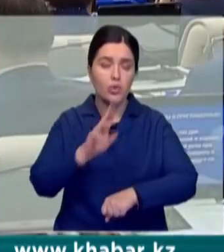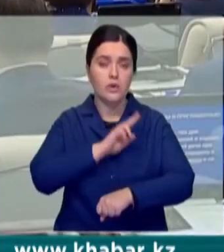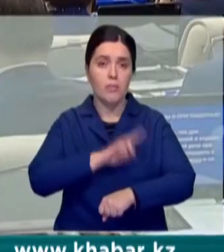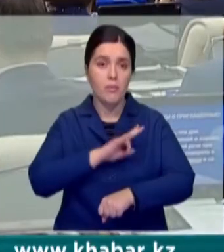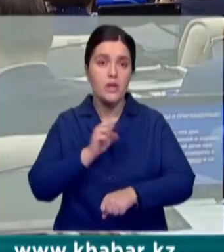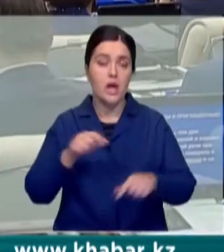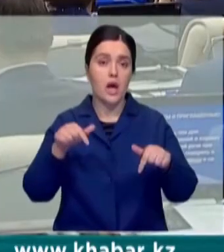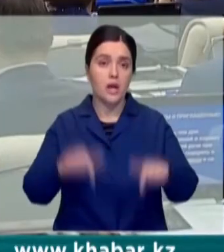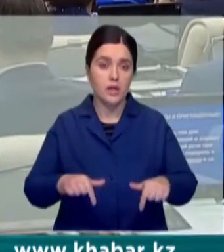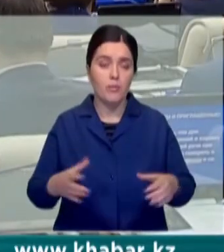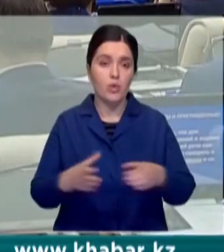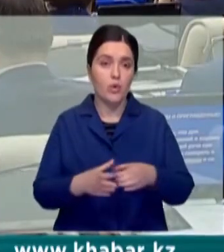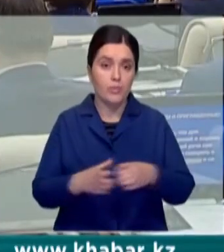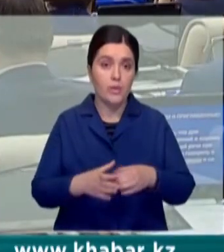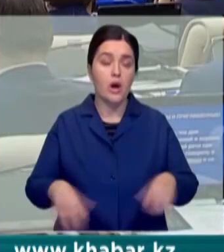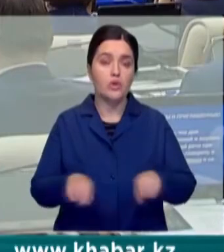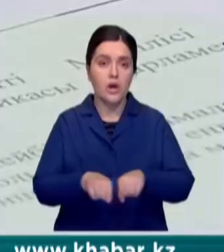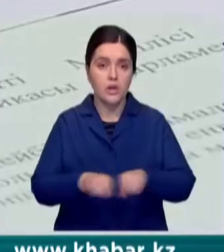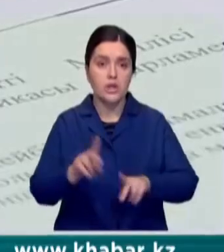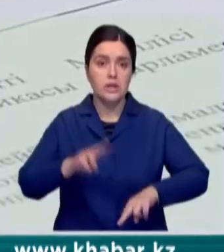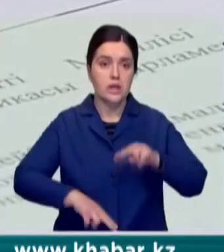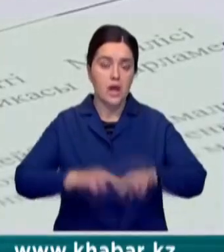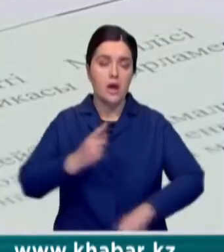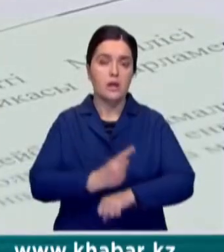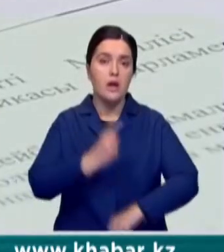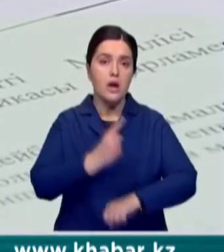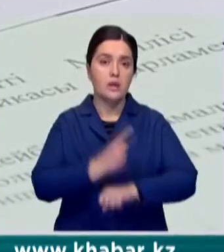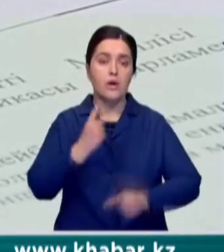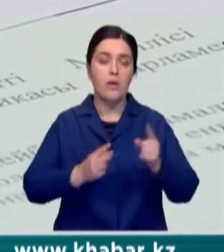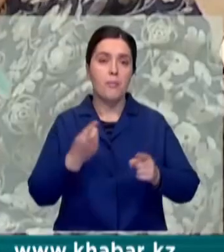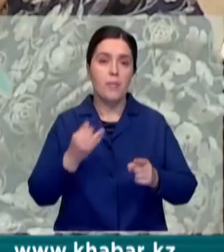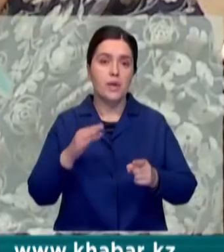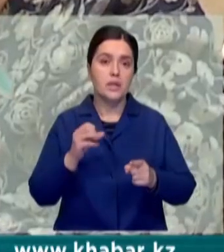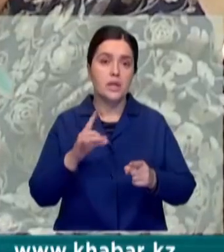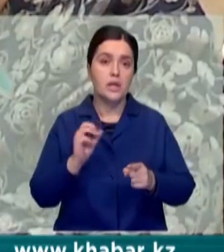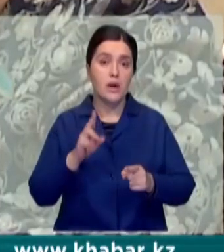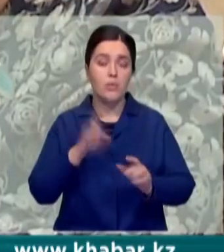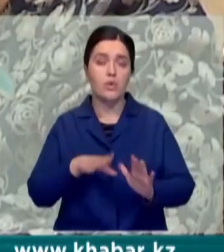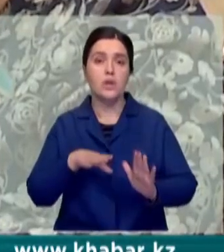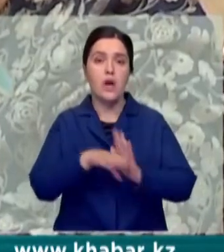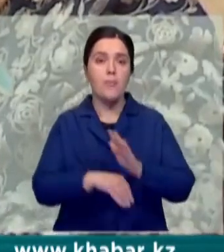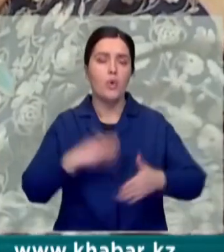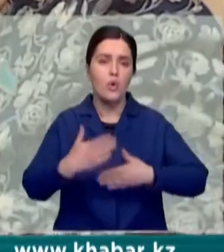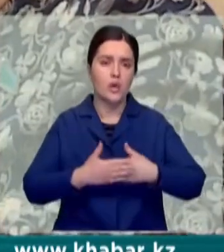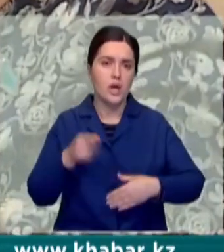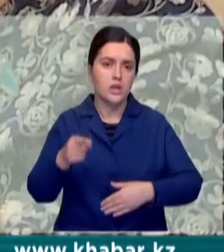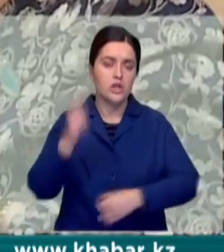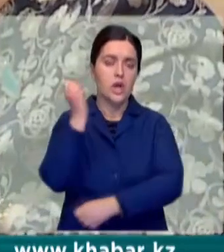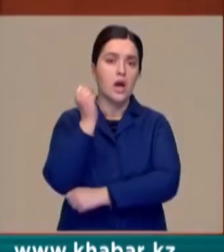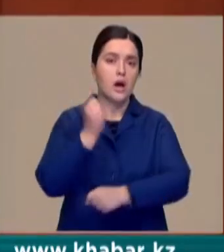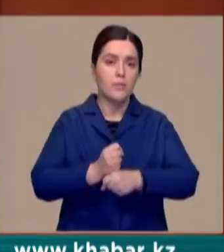работать на этом комплексе. Также в рамках строительства ракетного комплекса «Байтерек» будут задействованы около 1000